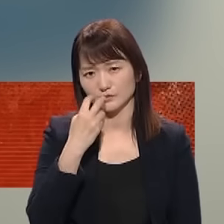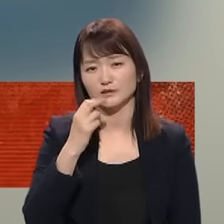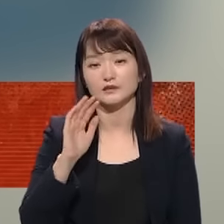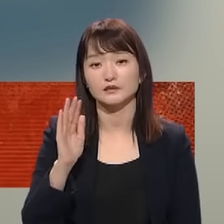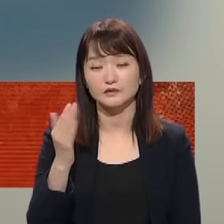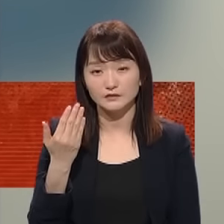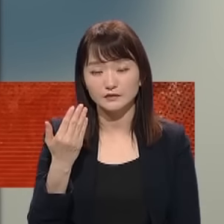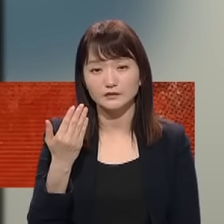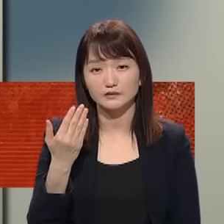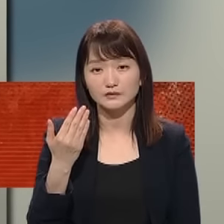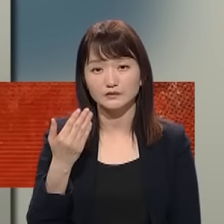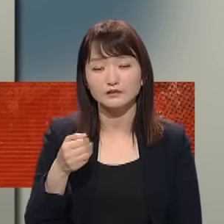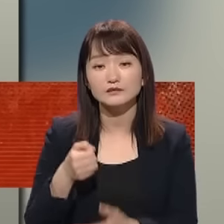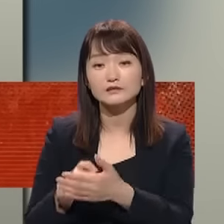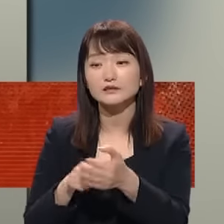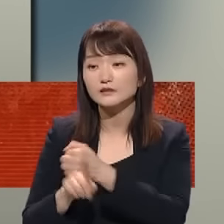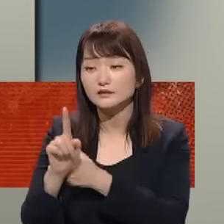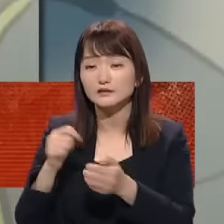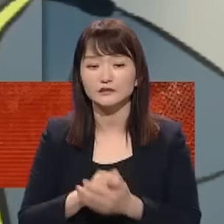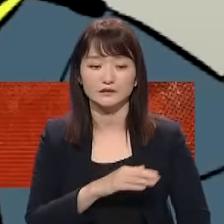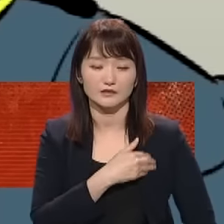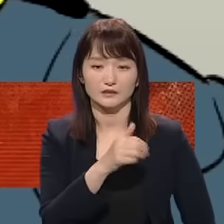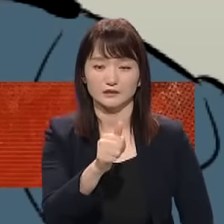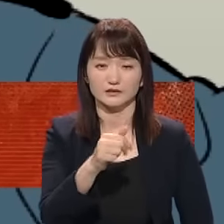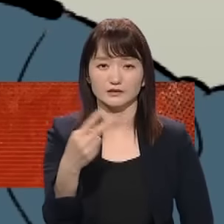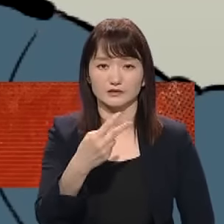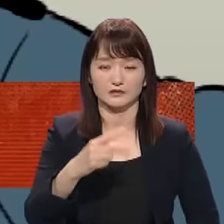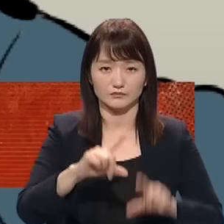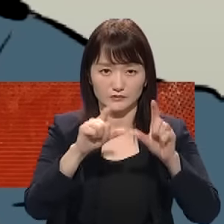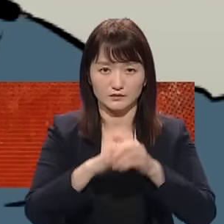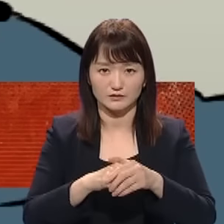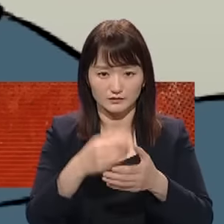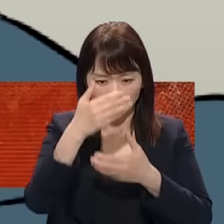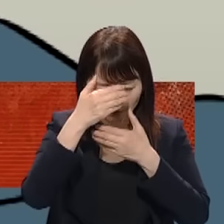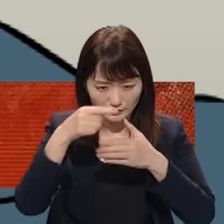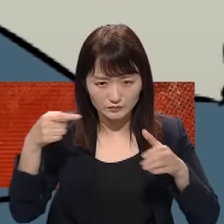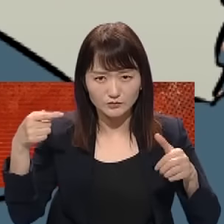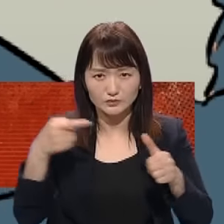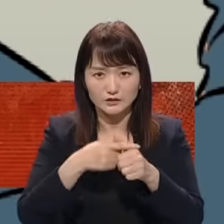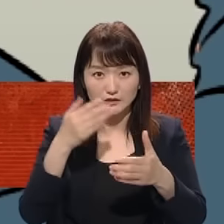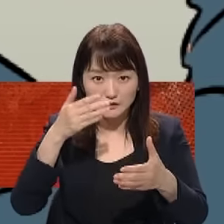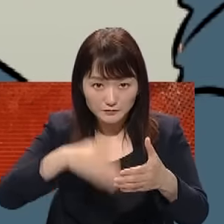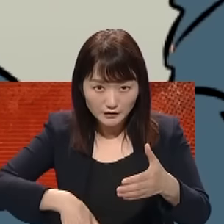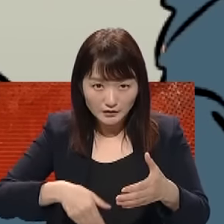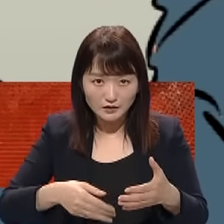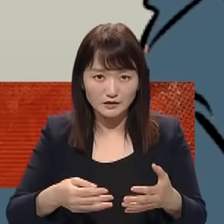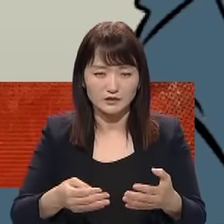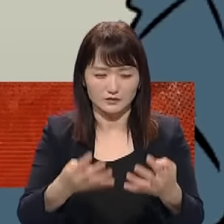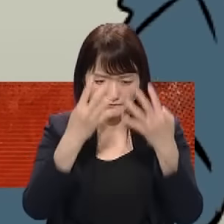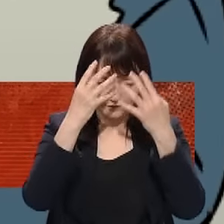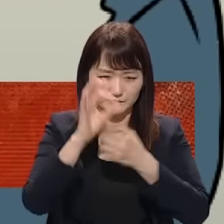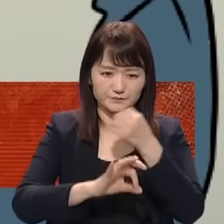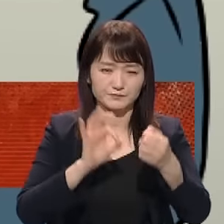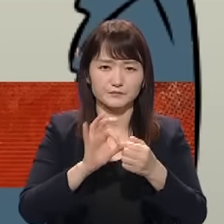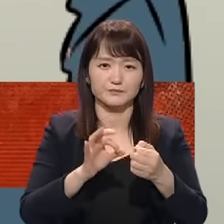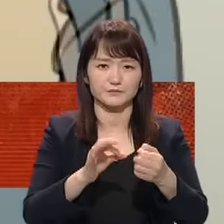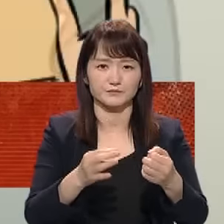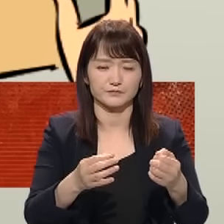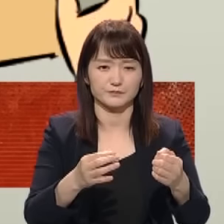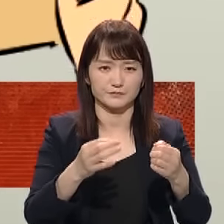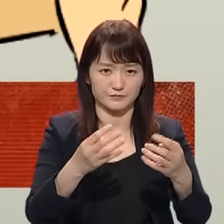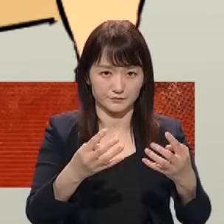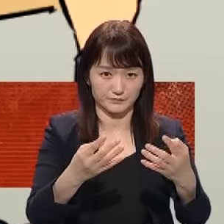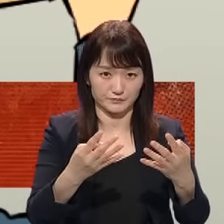먹었냐 그러면 바로 이 내연남 정 씨가 2000년도에 강도살인 미수로 징역 10년형을 선고받았다가